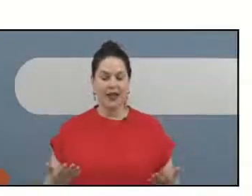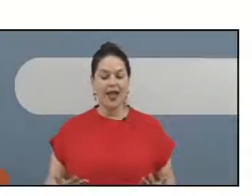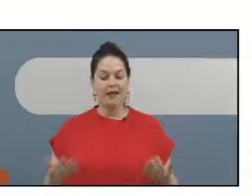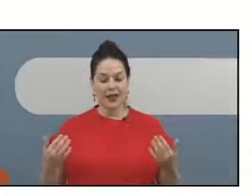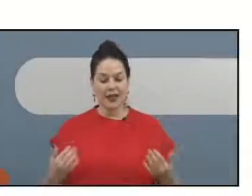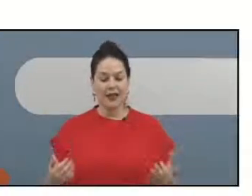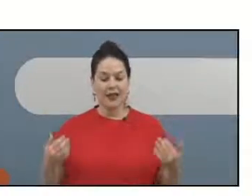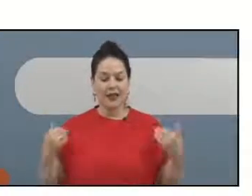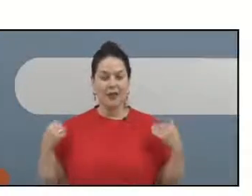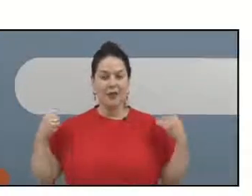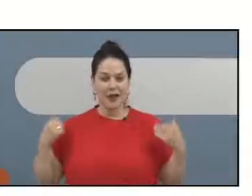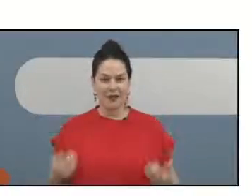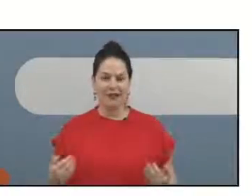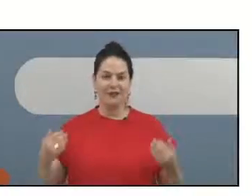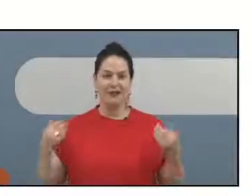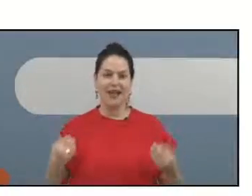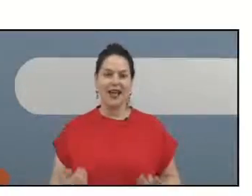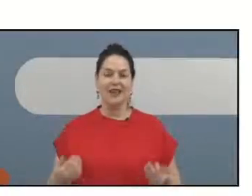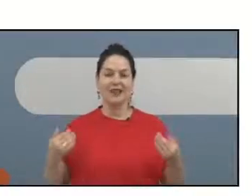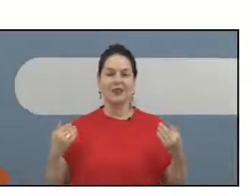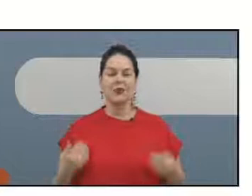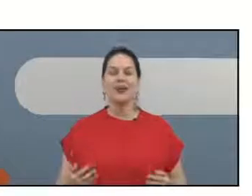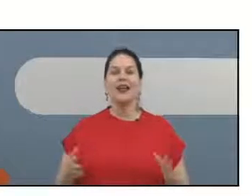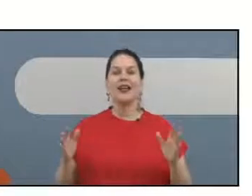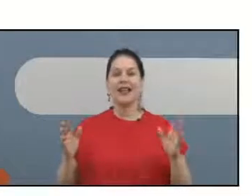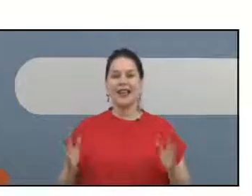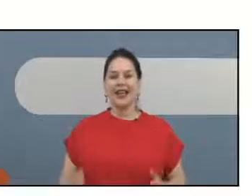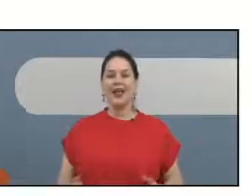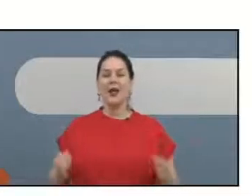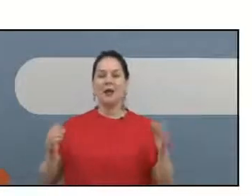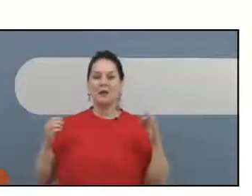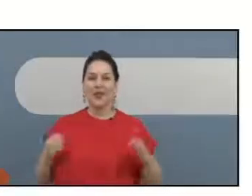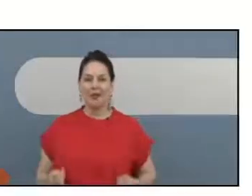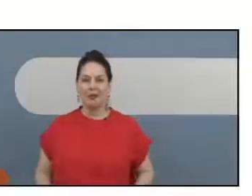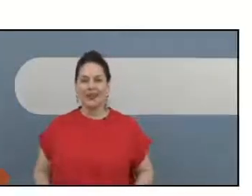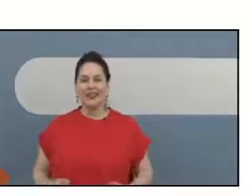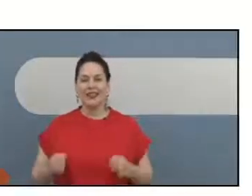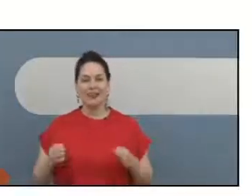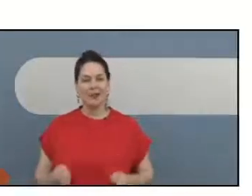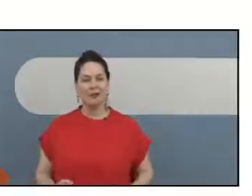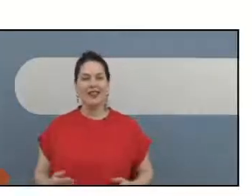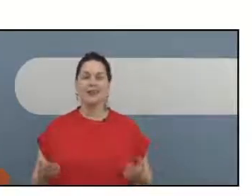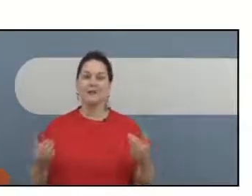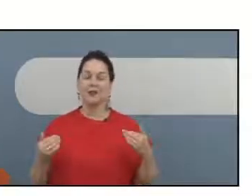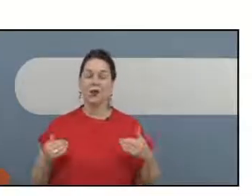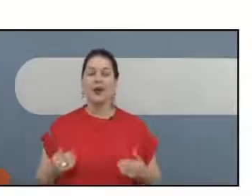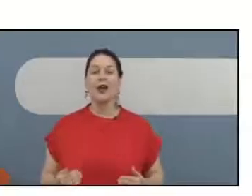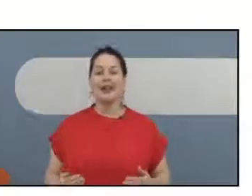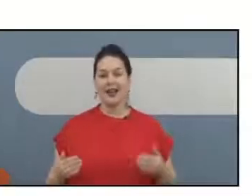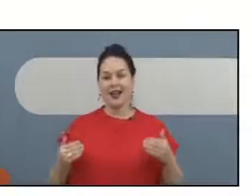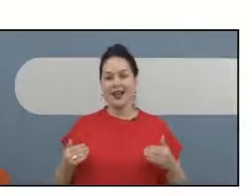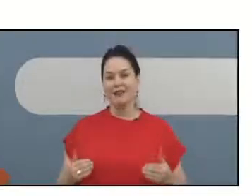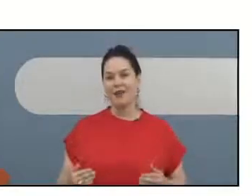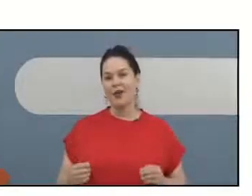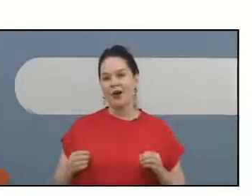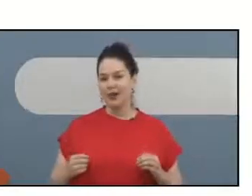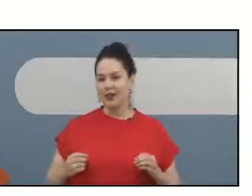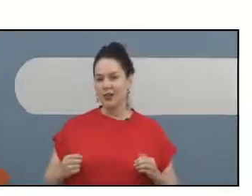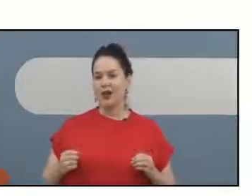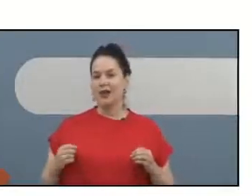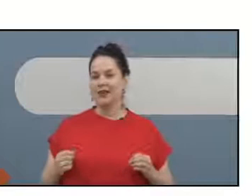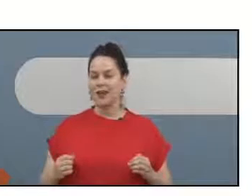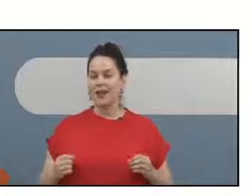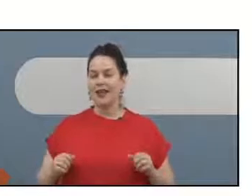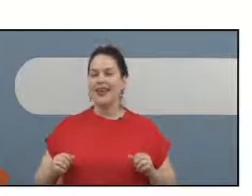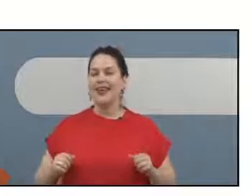שמתגבר על זה, אבל גם את סכנת המוות, הנפילה, ההתרסקות, להיזהר מהיבריס. היבריס הוא חטא הגאווה, הוא